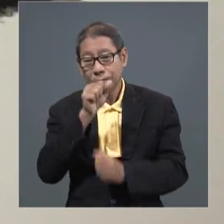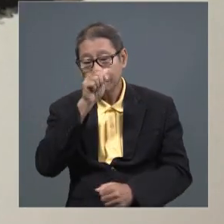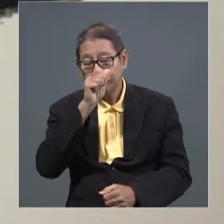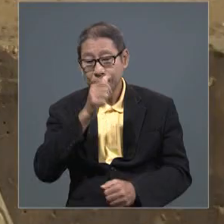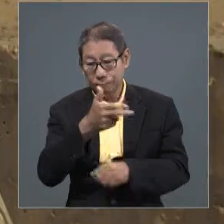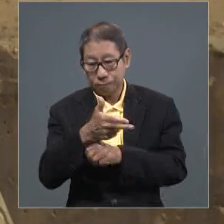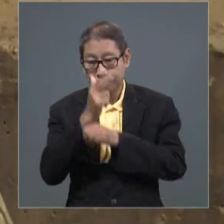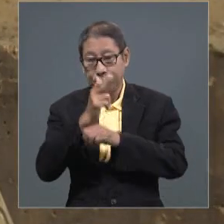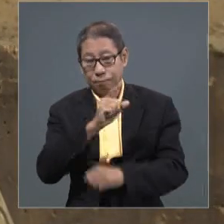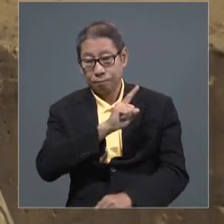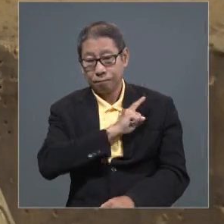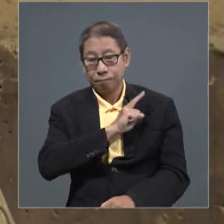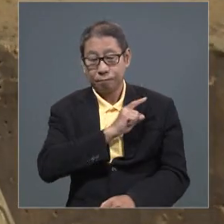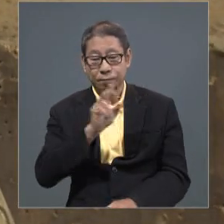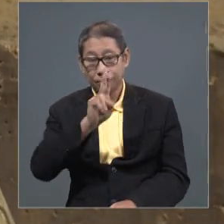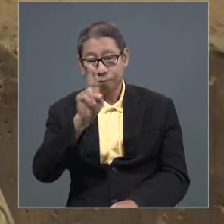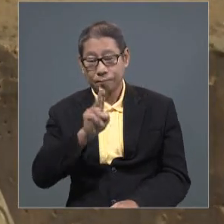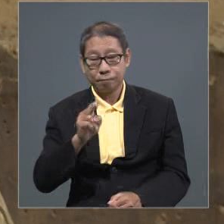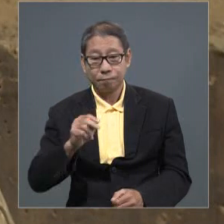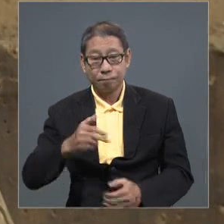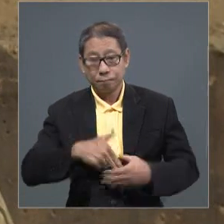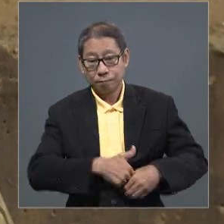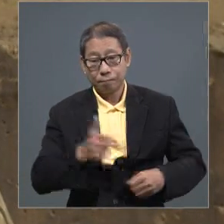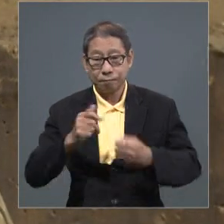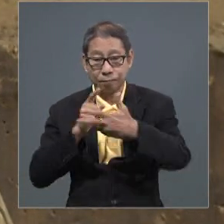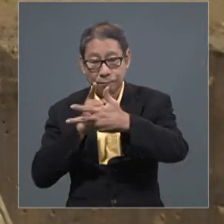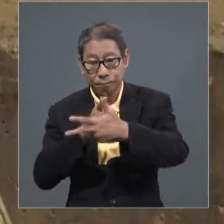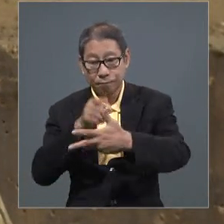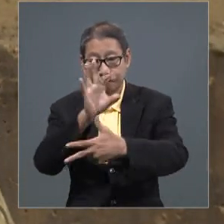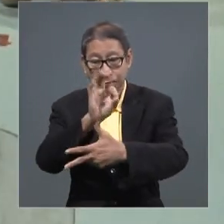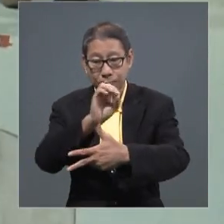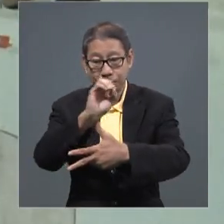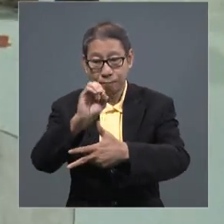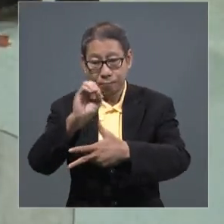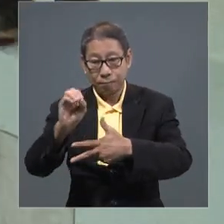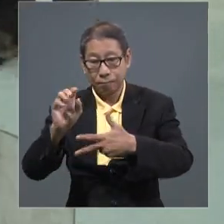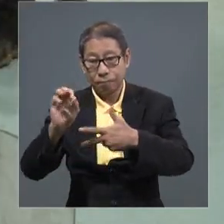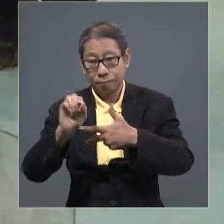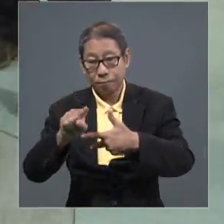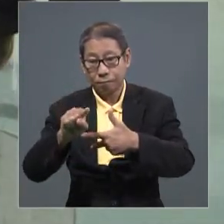ยิงด้วยตัวเองเลยโดยใช้อาวุธ3ประเภทเลยนะครับทั้งปืนพกขนาด9มม